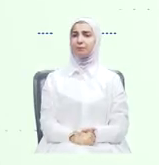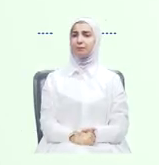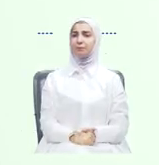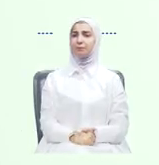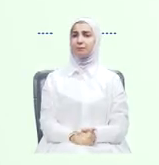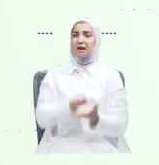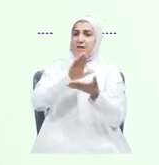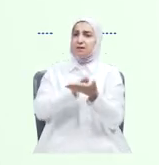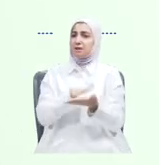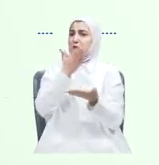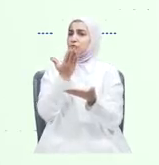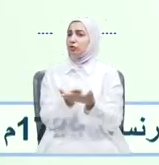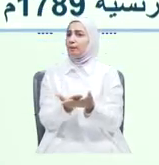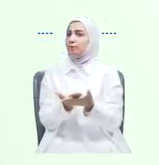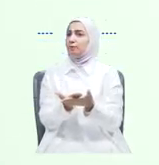الترجمة: